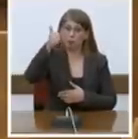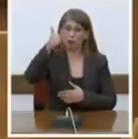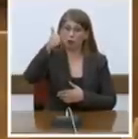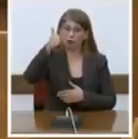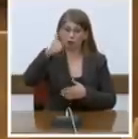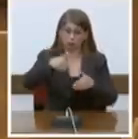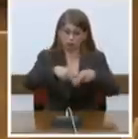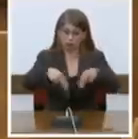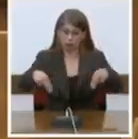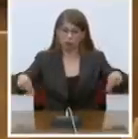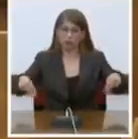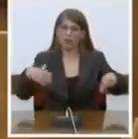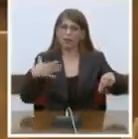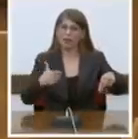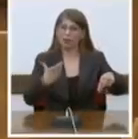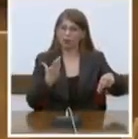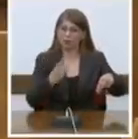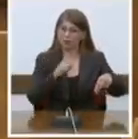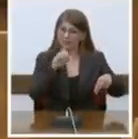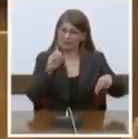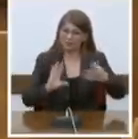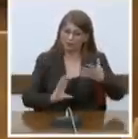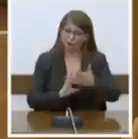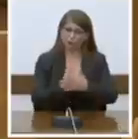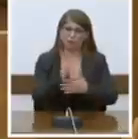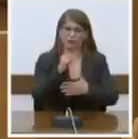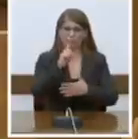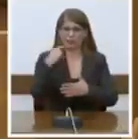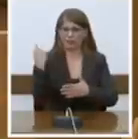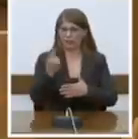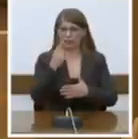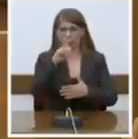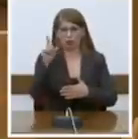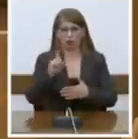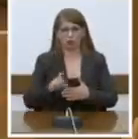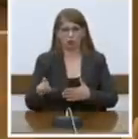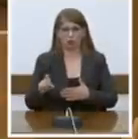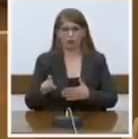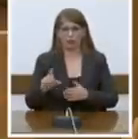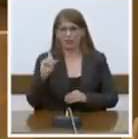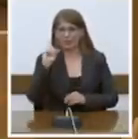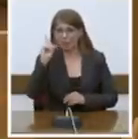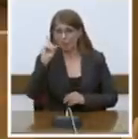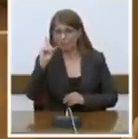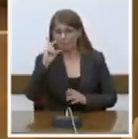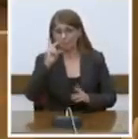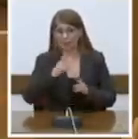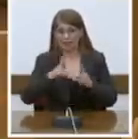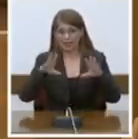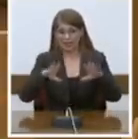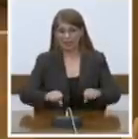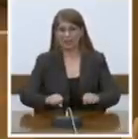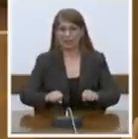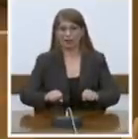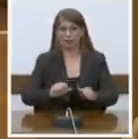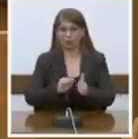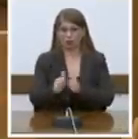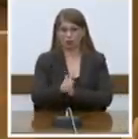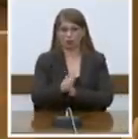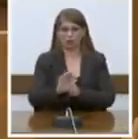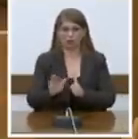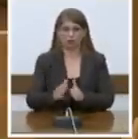να βάλουμε τη βελτίωση των συνθήκων ζωής ως πρώτη και κυρίαρχη προτεραιότητα